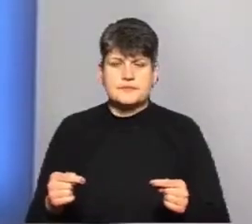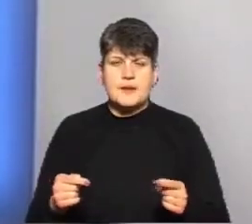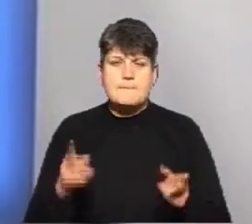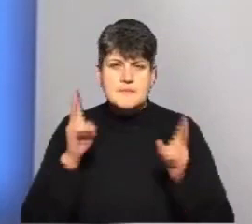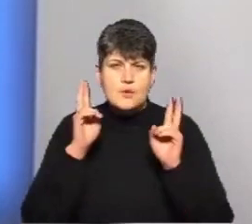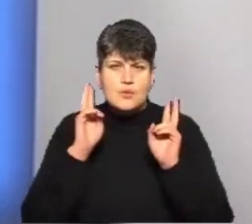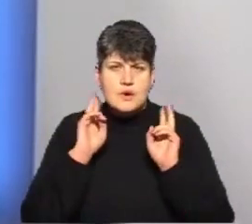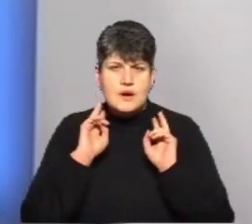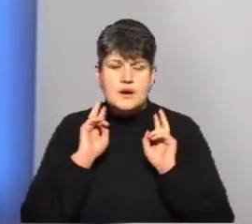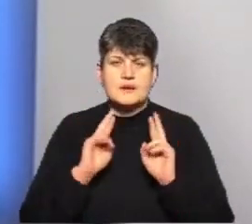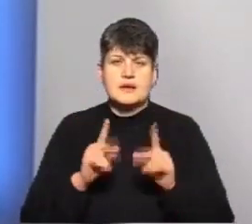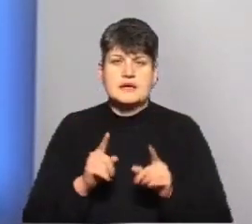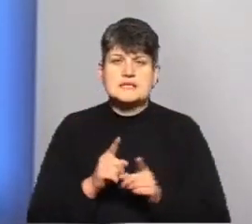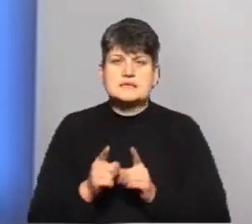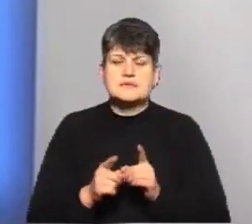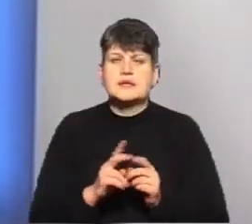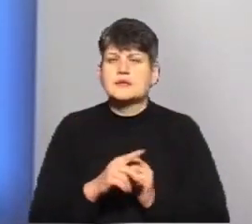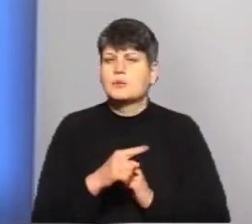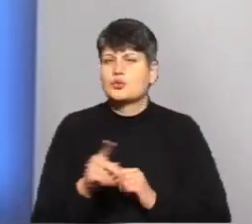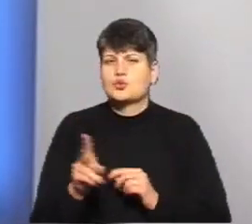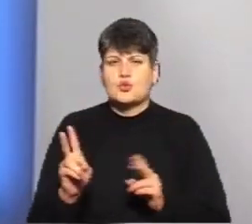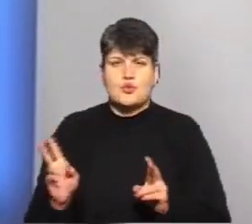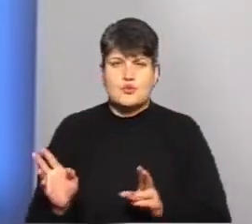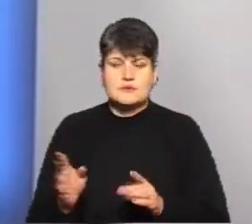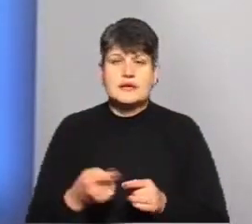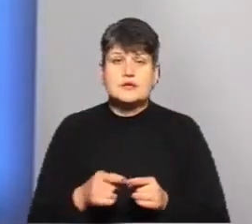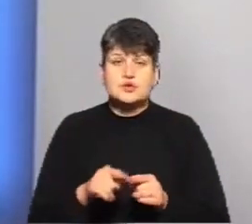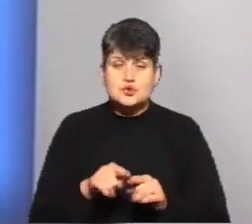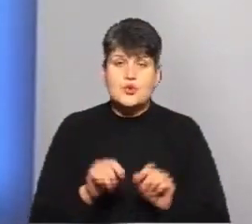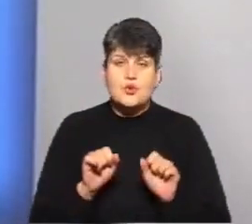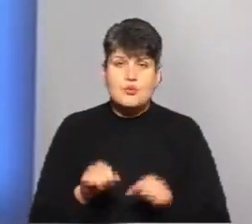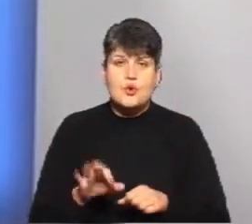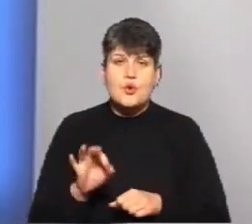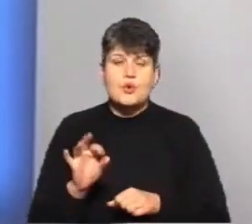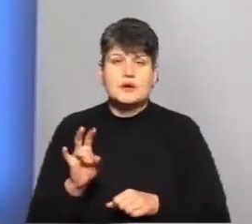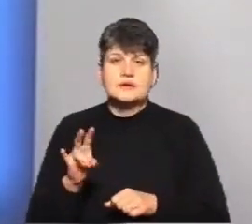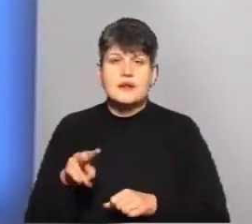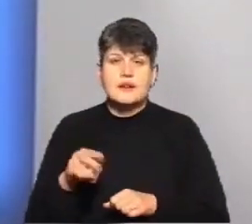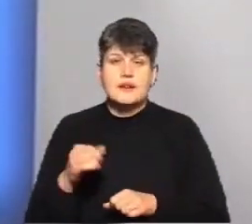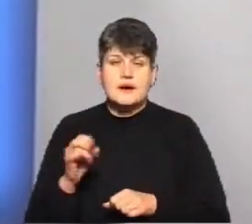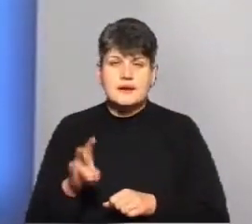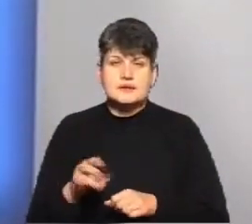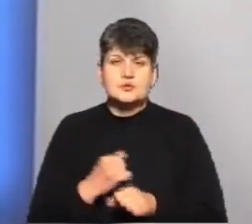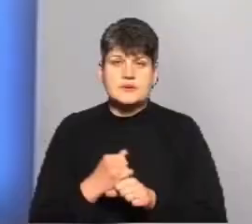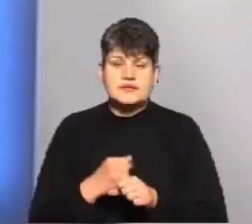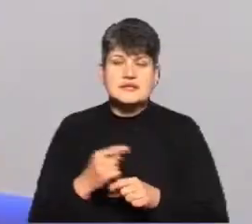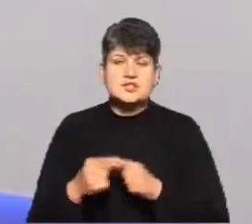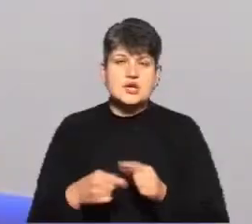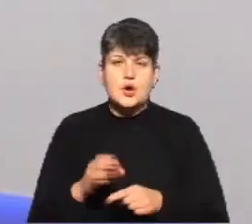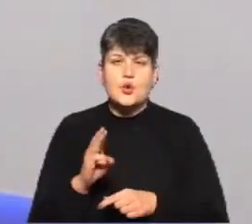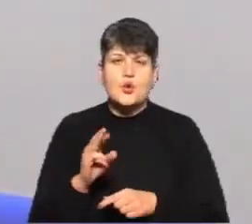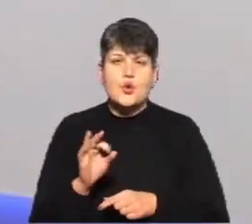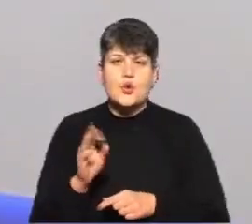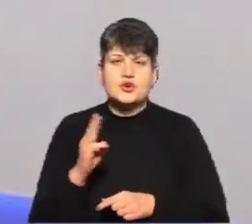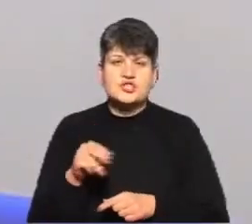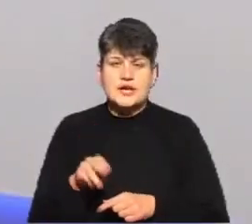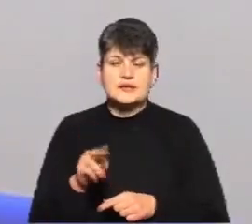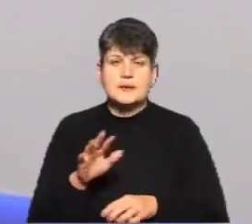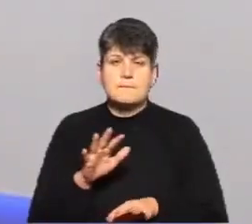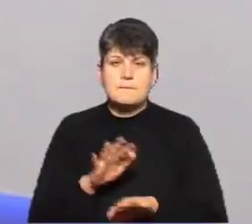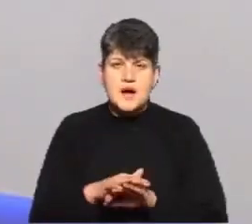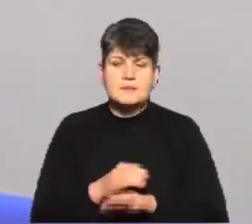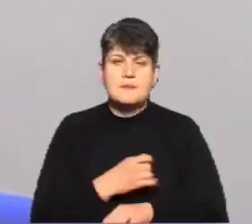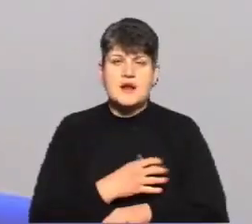змінити будь-кого. Для цього ми можемо онлайн це зробити, через Ощадбанк це зробити, через Приватбанк це